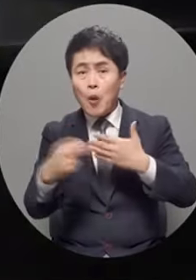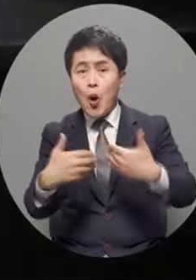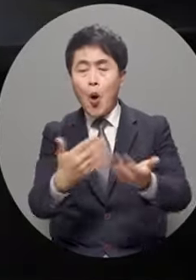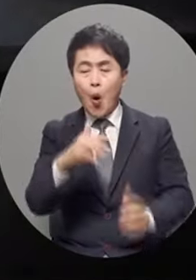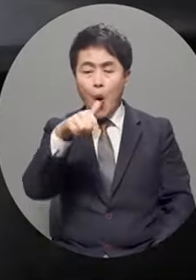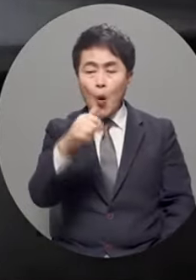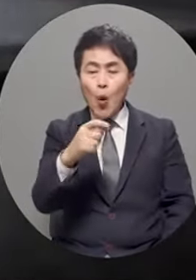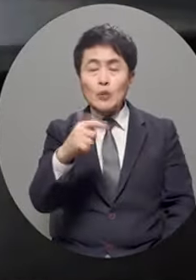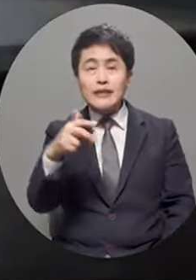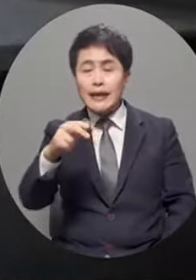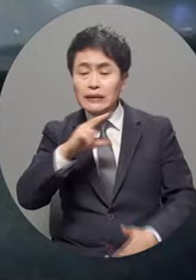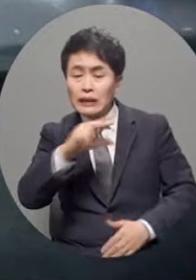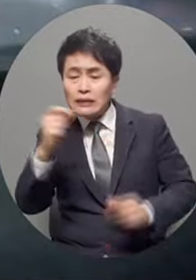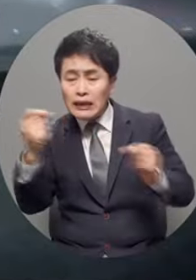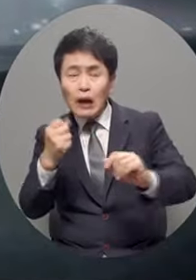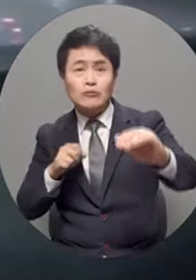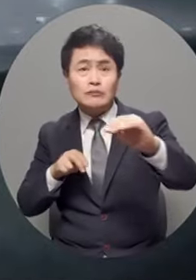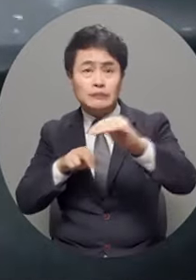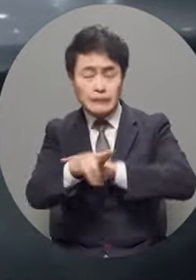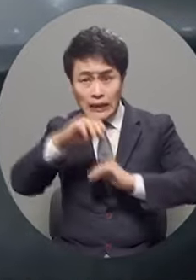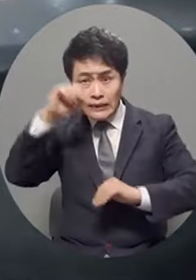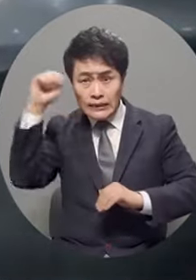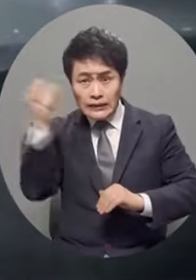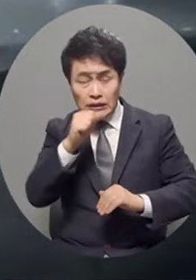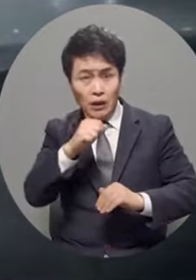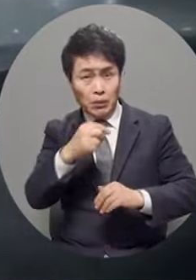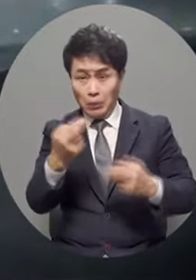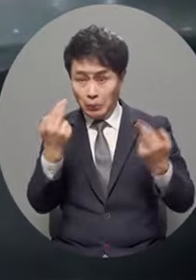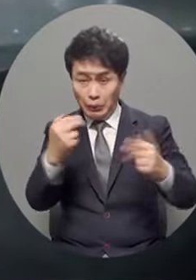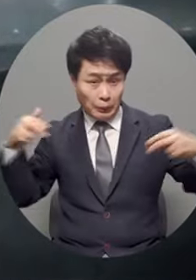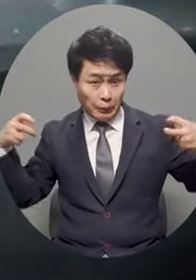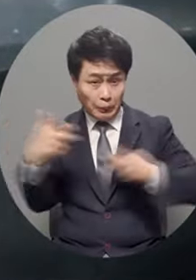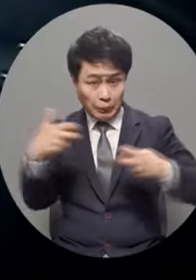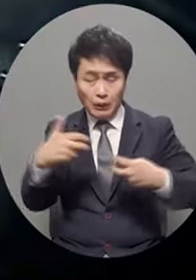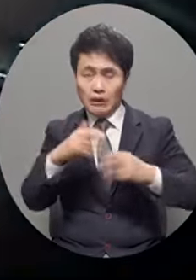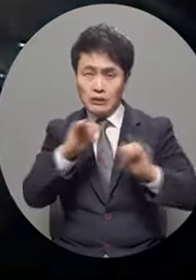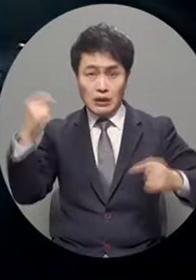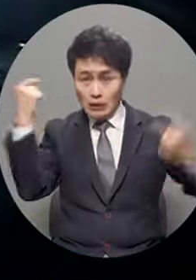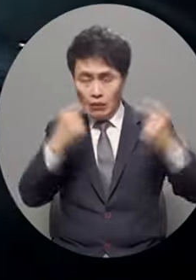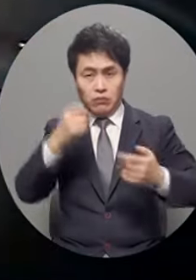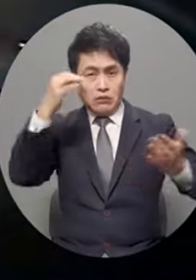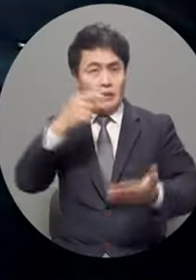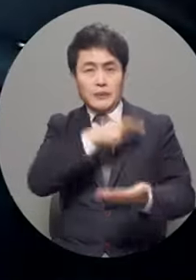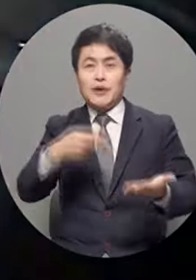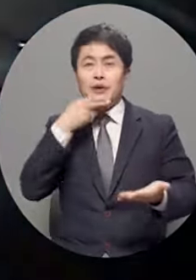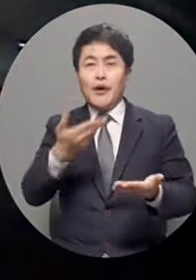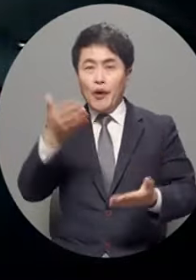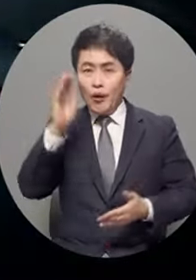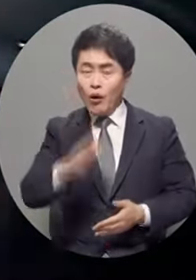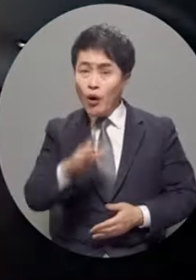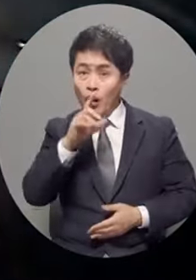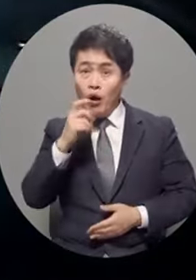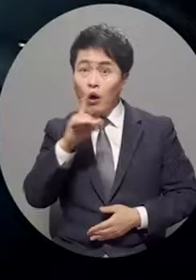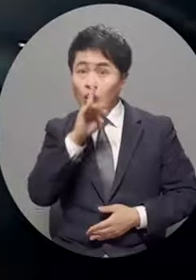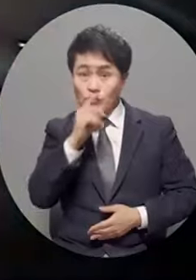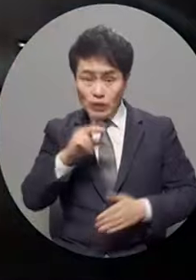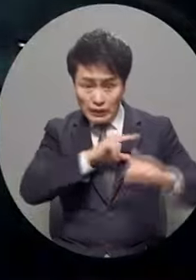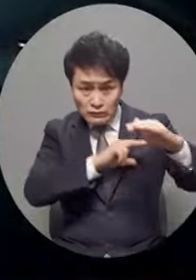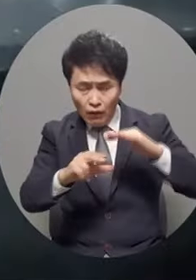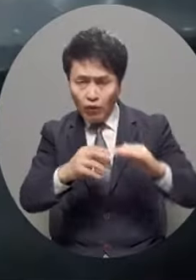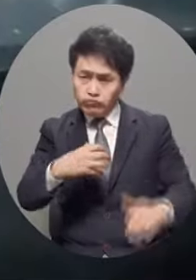인근까지 도주했습니다. 이른 새벽 통행량이 많지 않아 다친 사람이나 재산 피해는 없었지만 중앙역에서부터 사고를